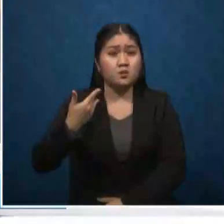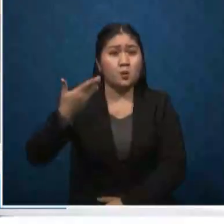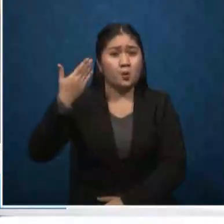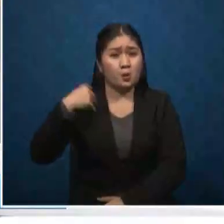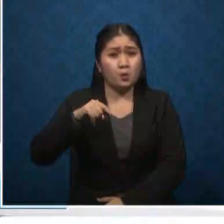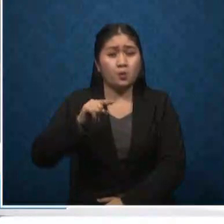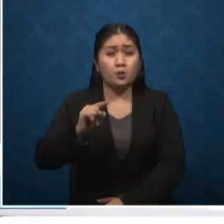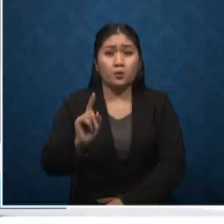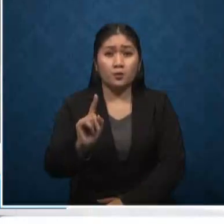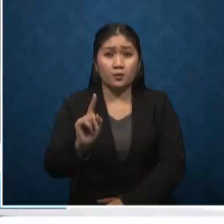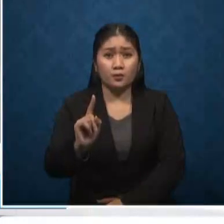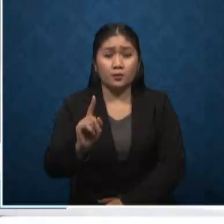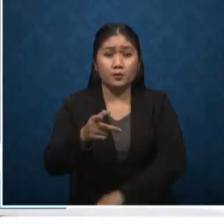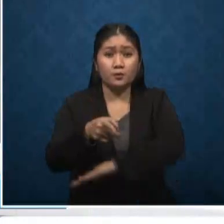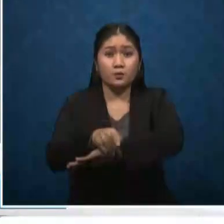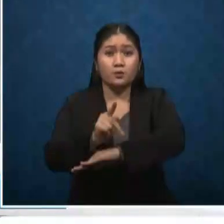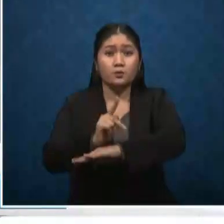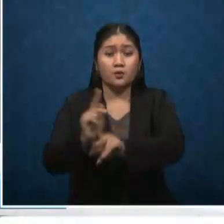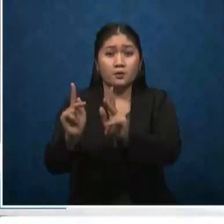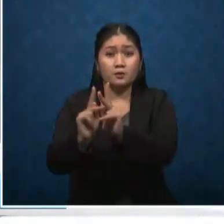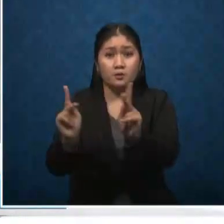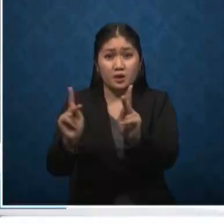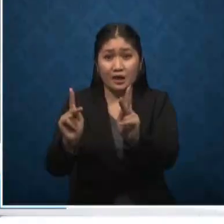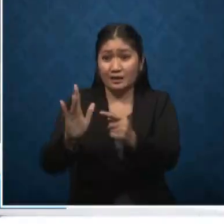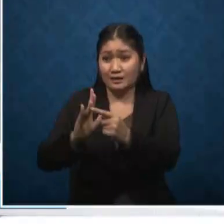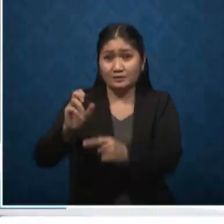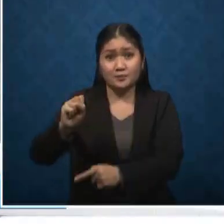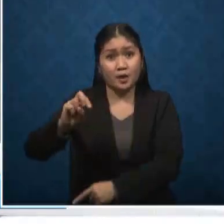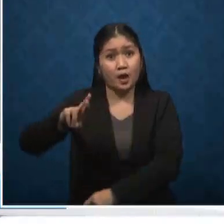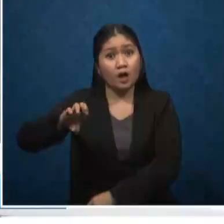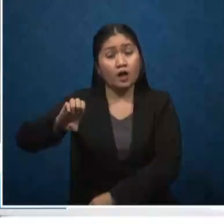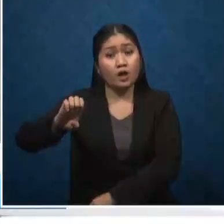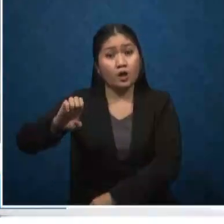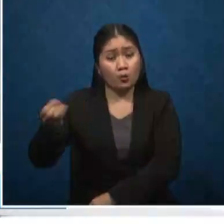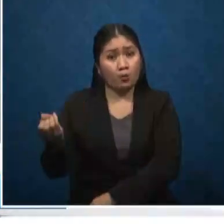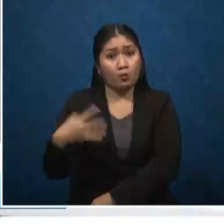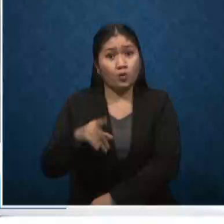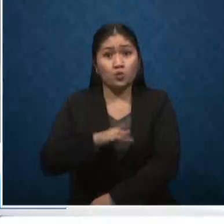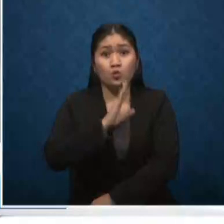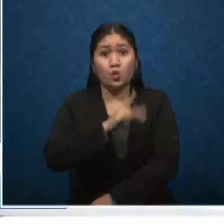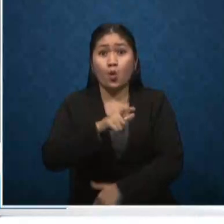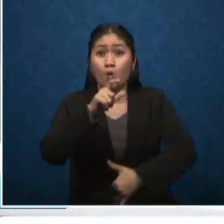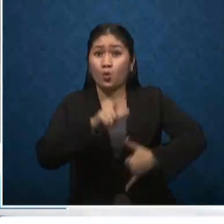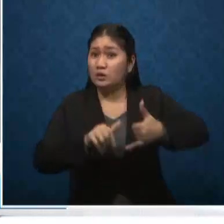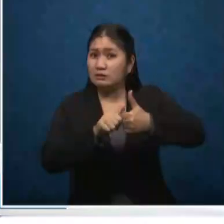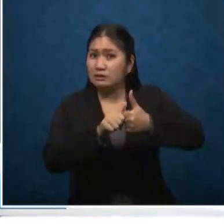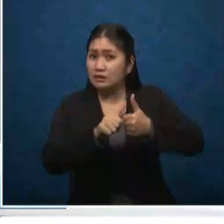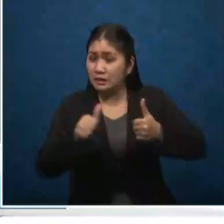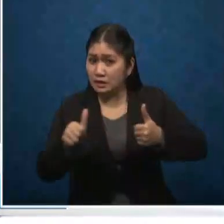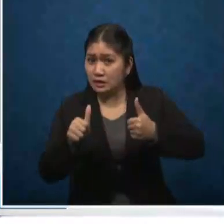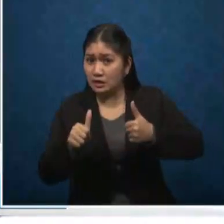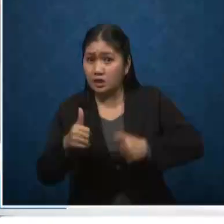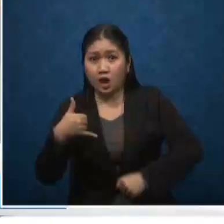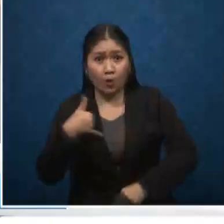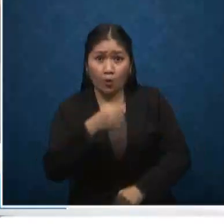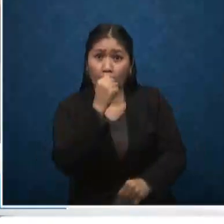ที่ท่านประธานกรรมาธิการท่านเสรีพูดถึงว่าการได้คนที่ดีเข้าไปนั่งยากอยู่แล้ว